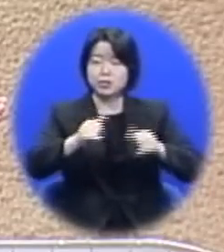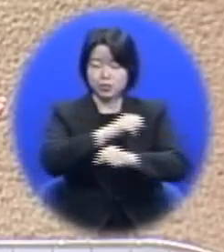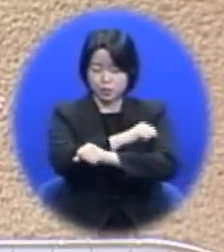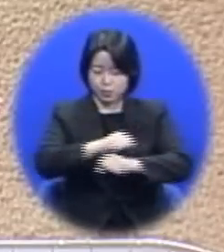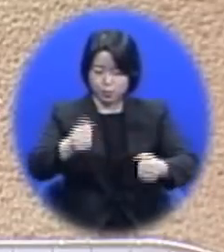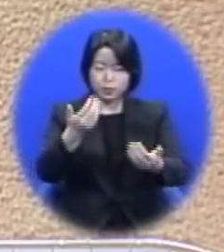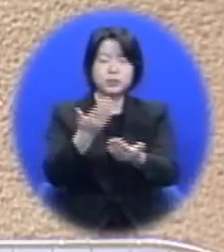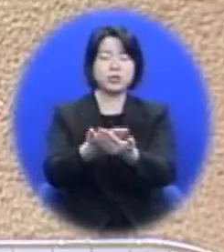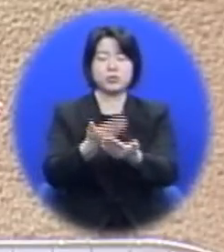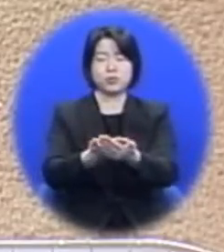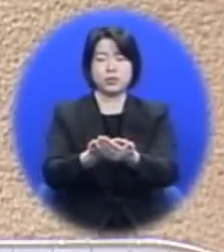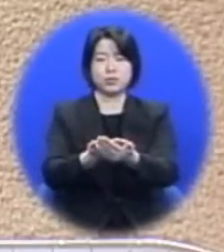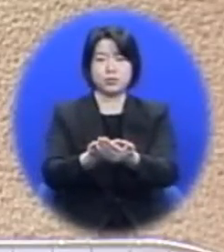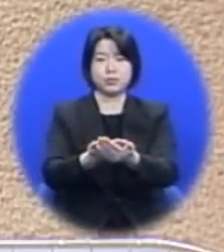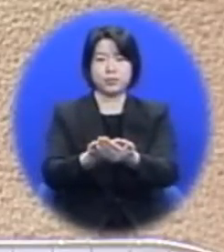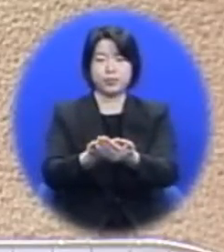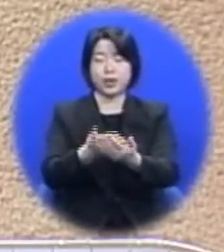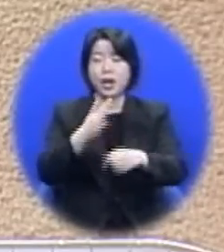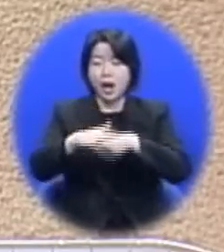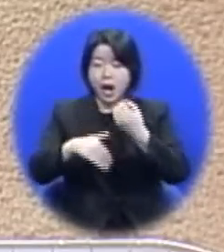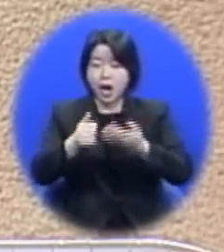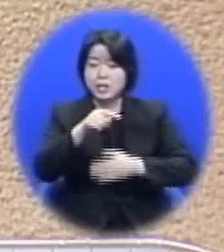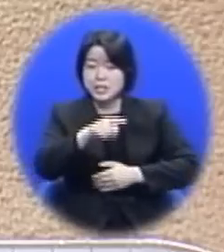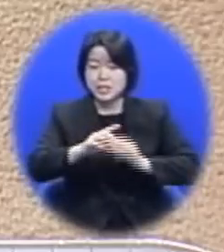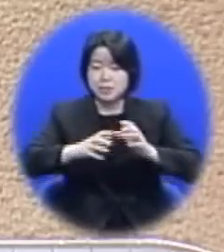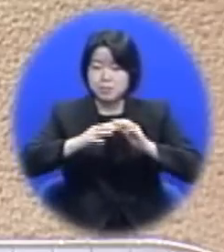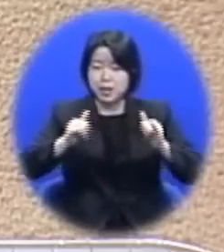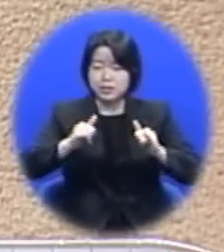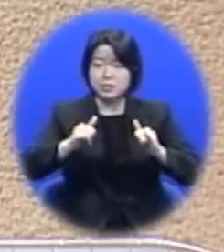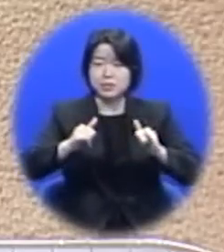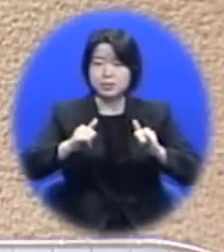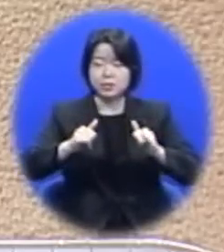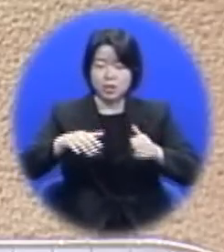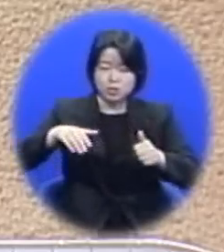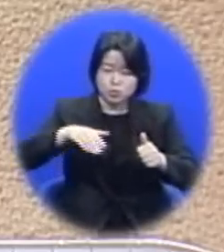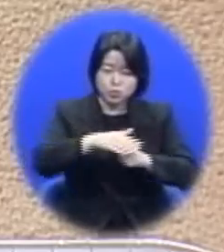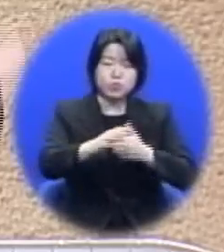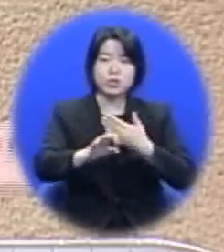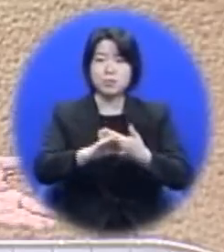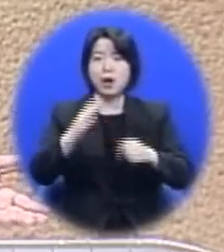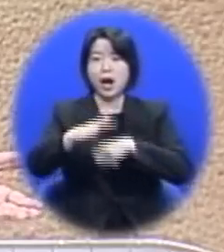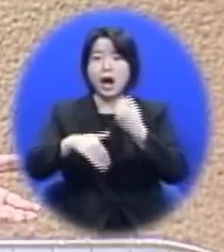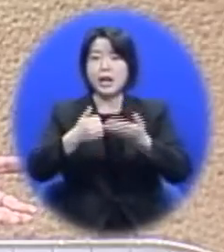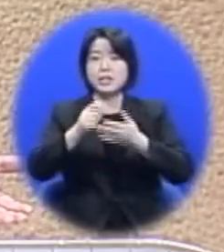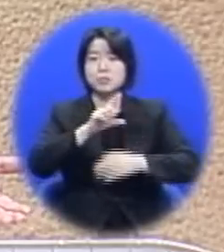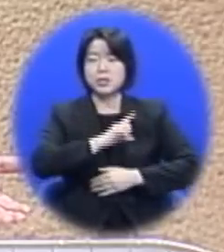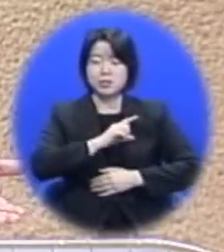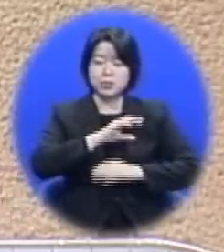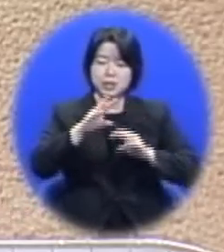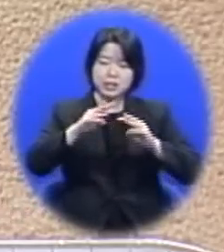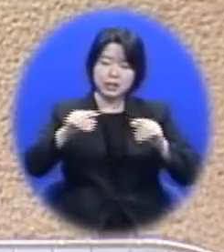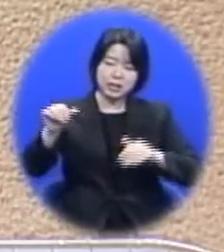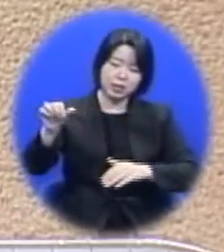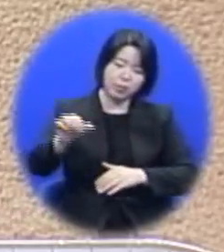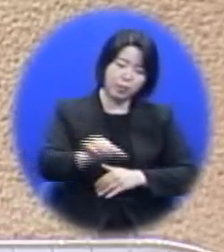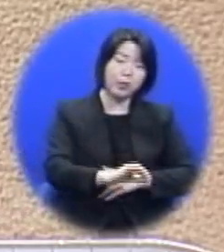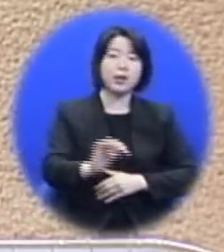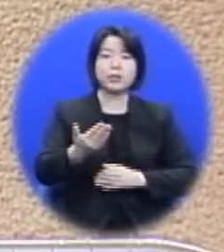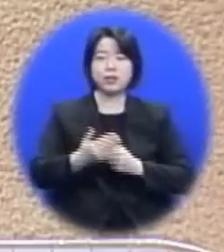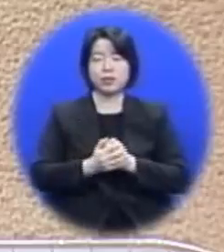주세요. 하나님, 이 백성 죽이면 하나님의 이름이 땅에 떨어집니다.